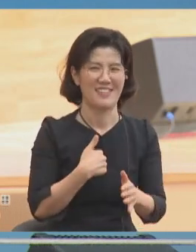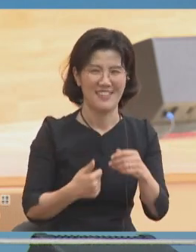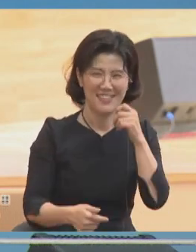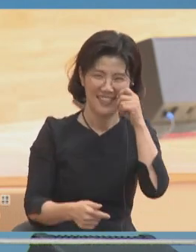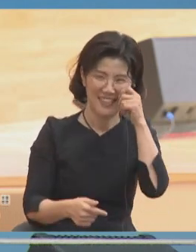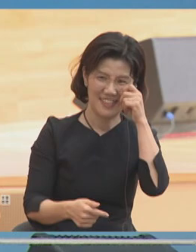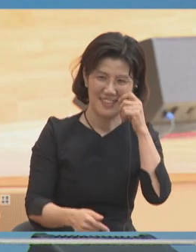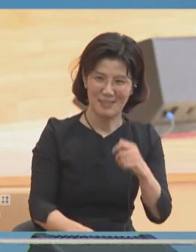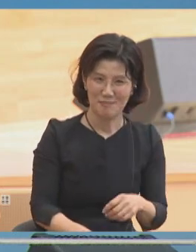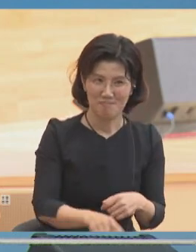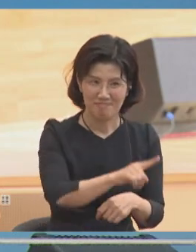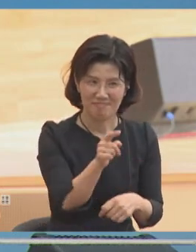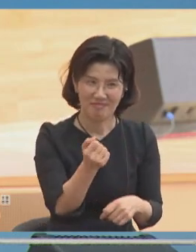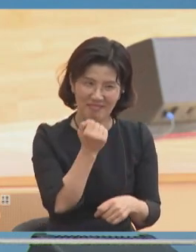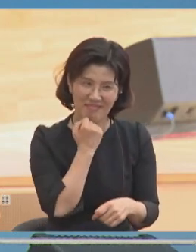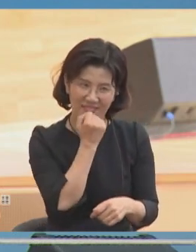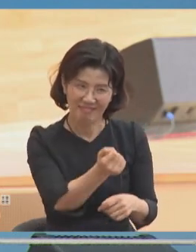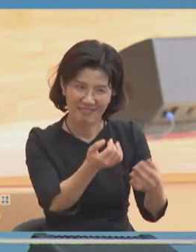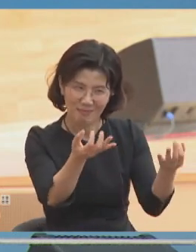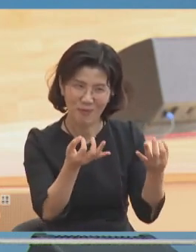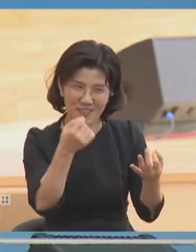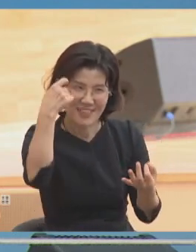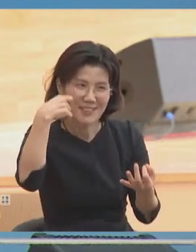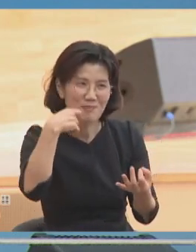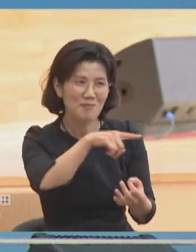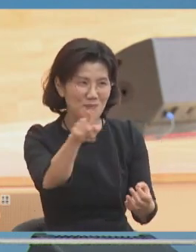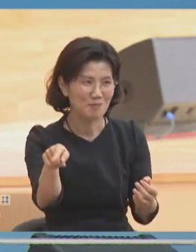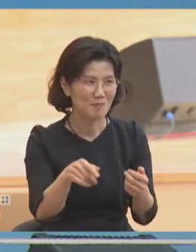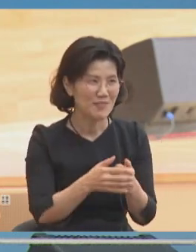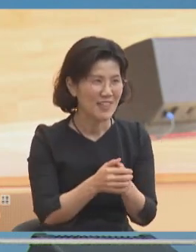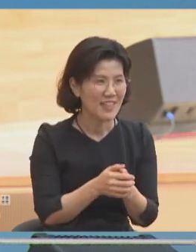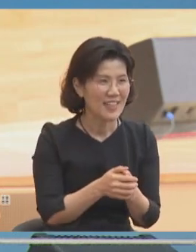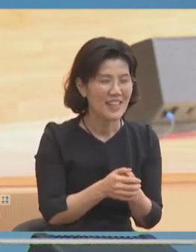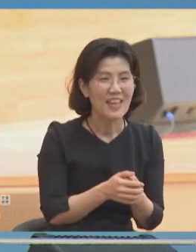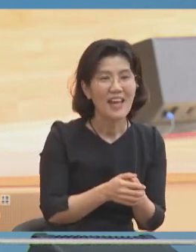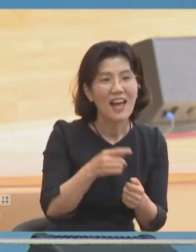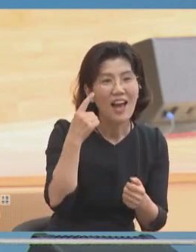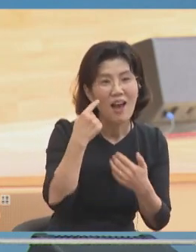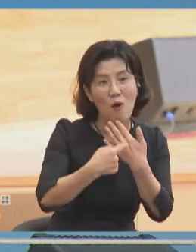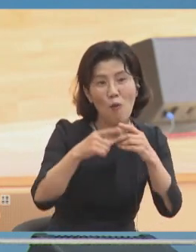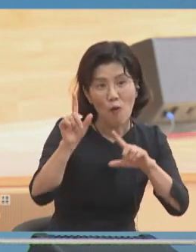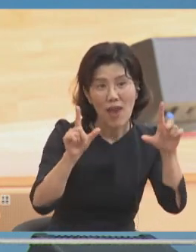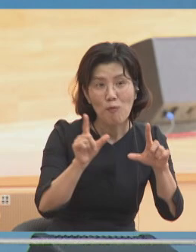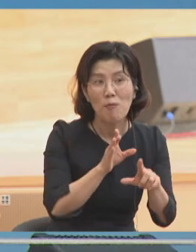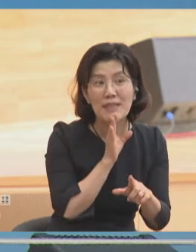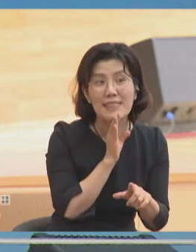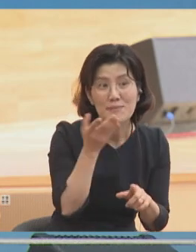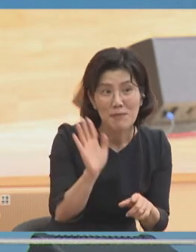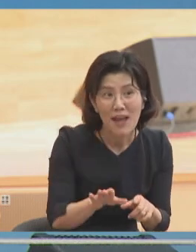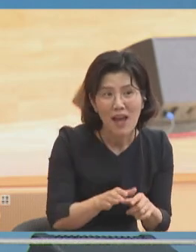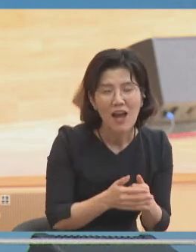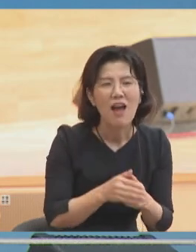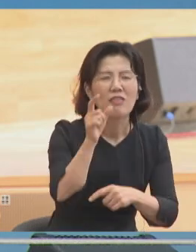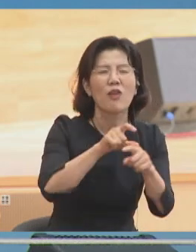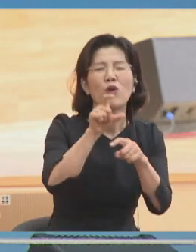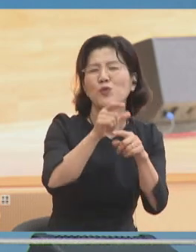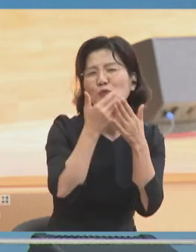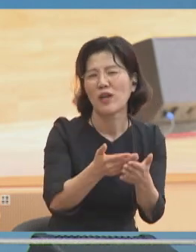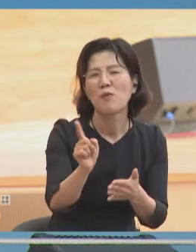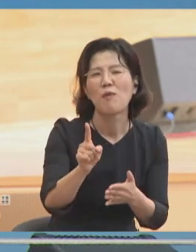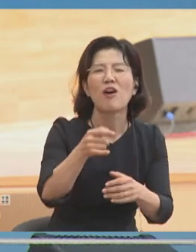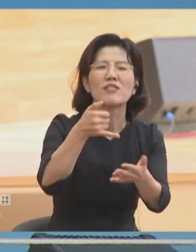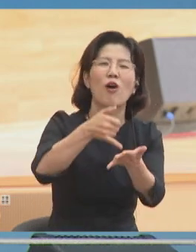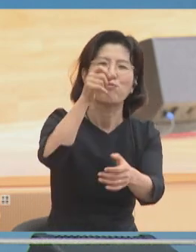결혼했습니다 뷰 쓰시는 거 아니시죠 여러분이 외모도 외모인데이 더 중요한 것이